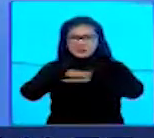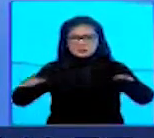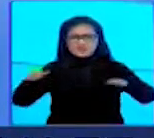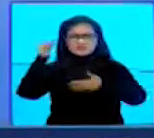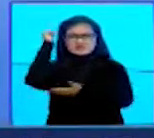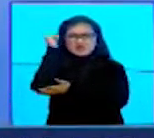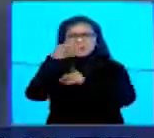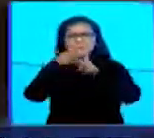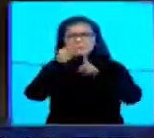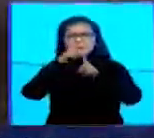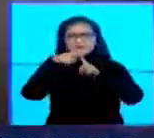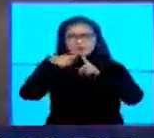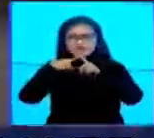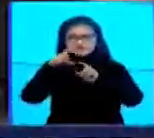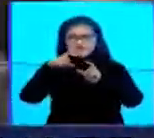CS.